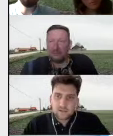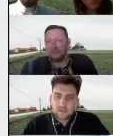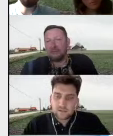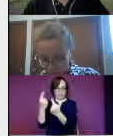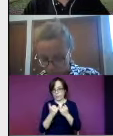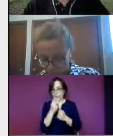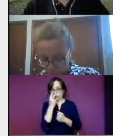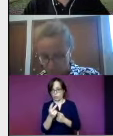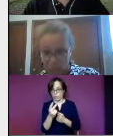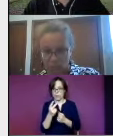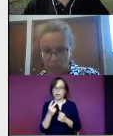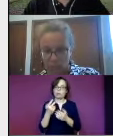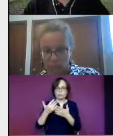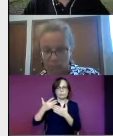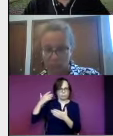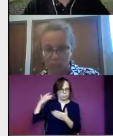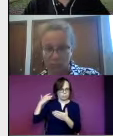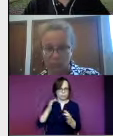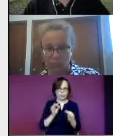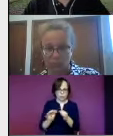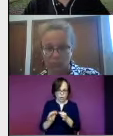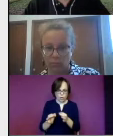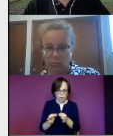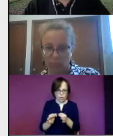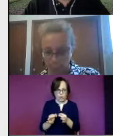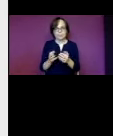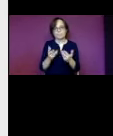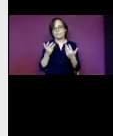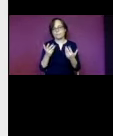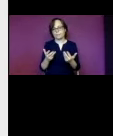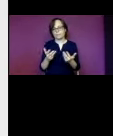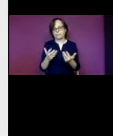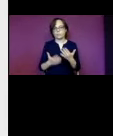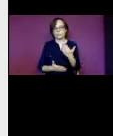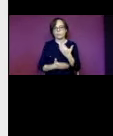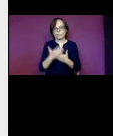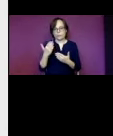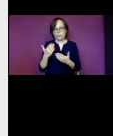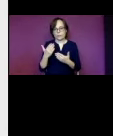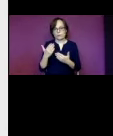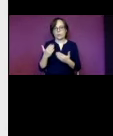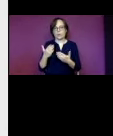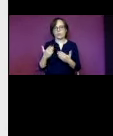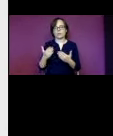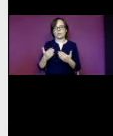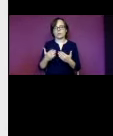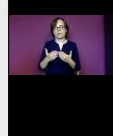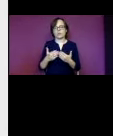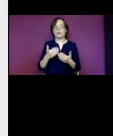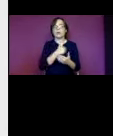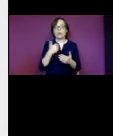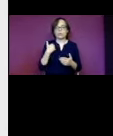rys historyczny i wstecz, no to okazuje się, że Polska w zasadzie właśnie od